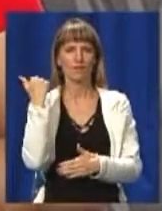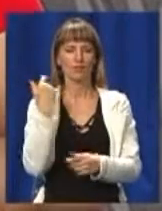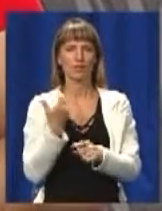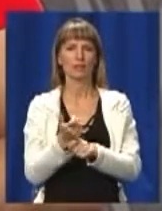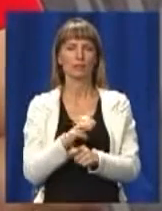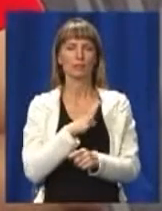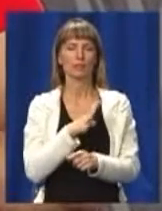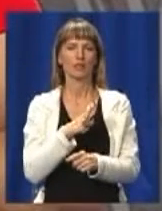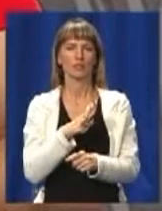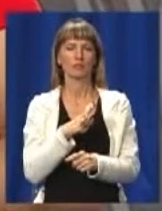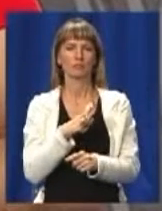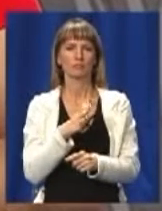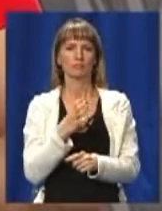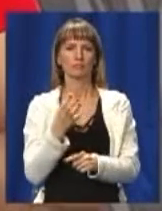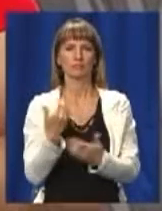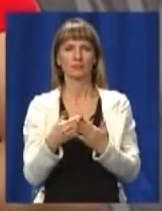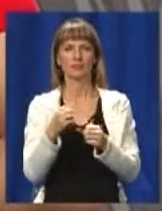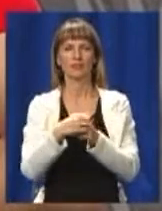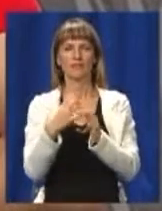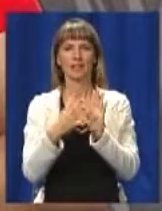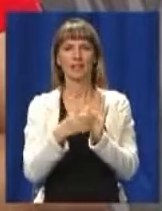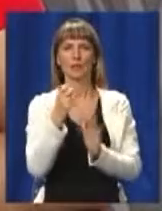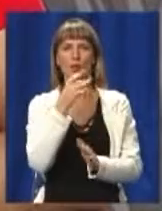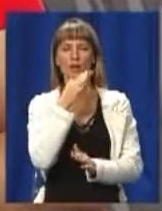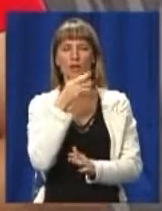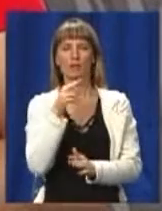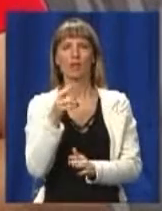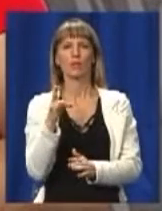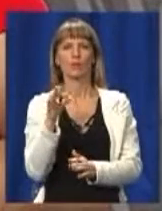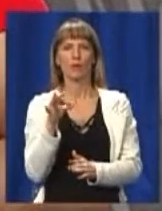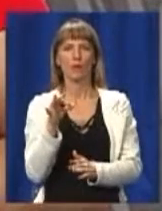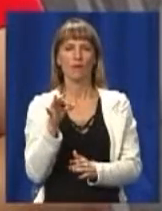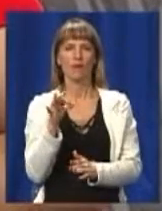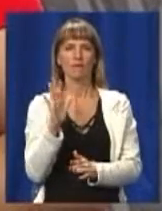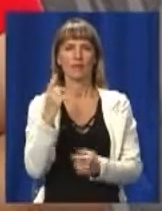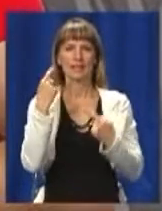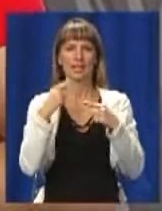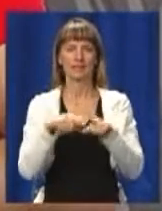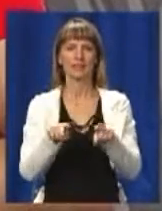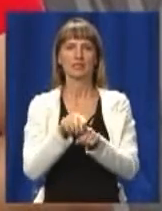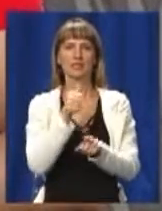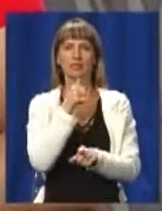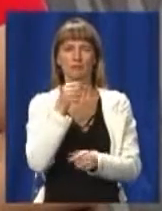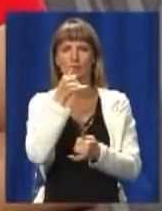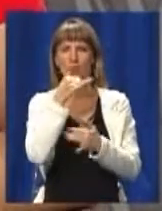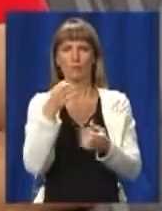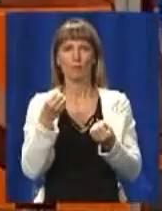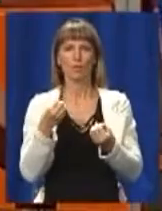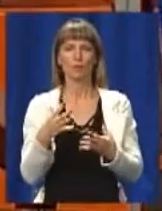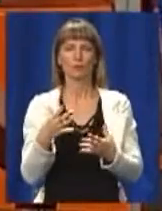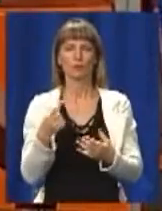це було ще, здається, аж там 19 століття, проте в міру технічних отаких от засобів вони не могли просто,